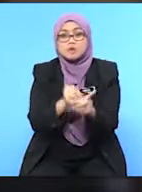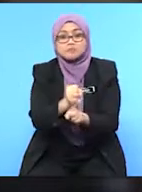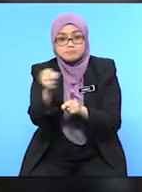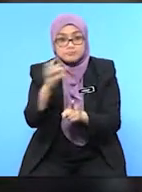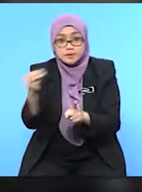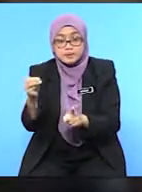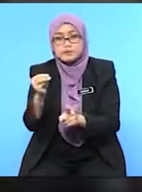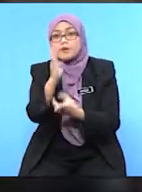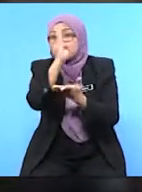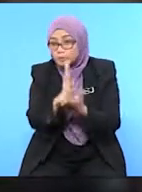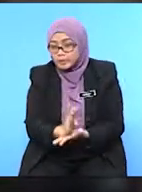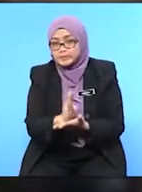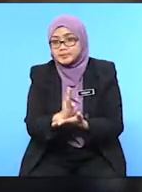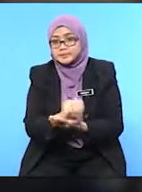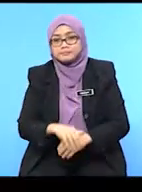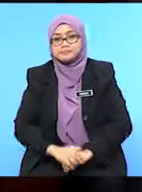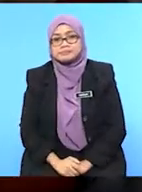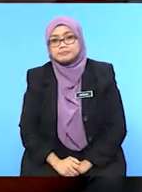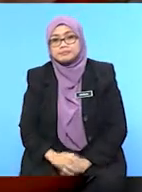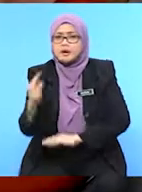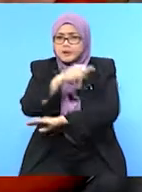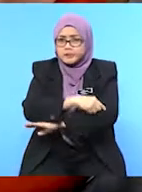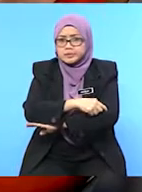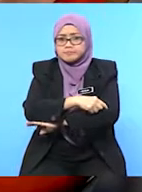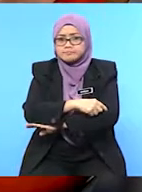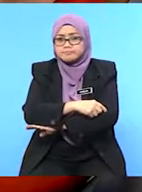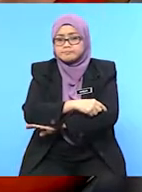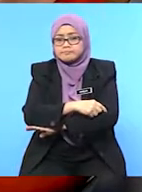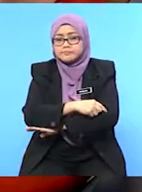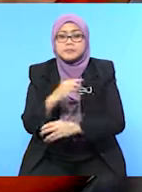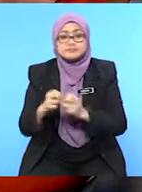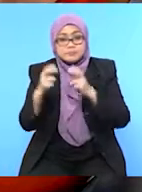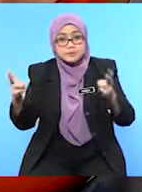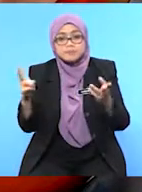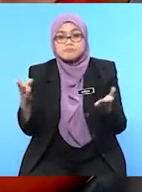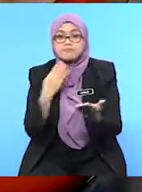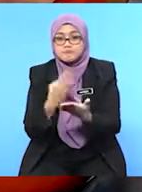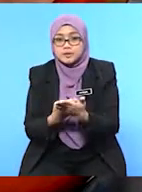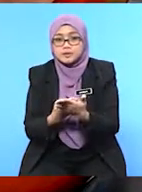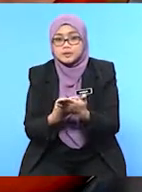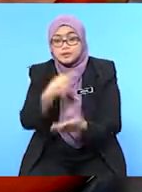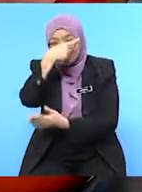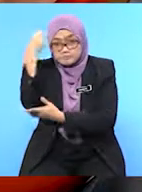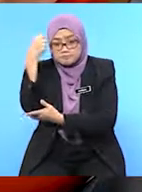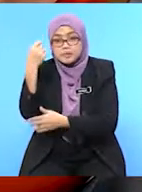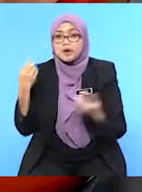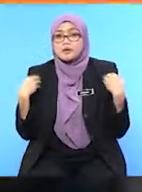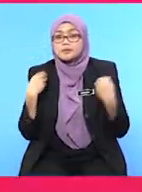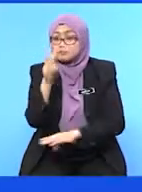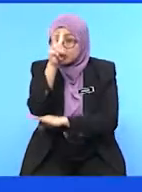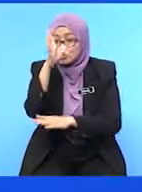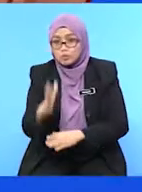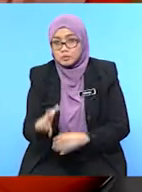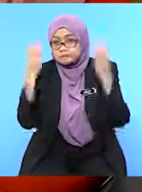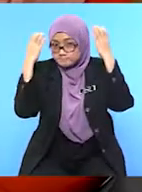merujuk isu perpaduan hari ini kita akan Bertuah kerana bersama-sama saya ada dua orang guru yang begitu berpengalaman